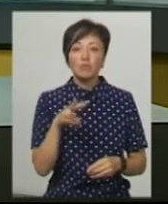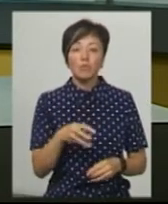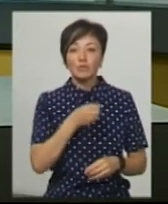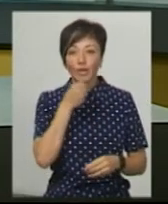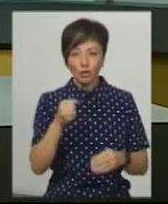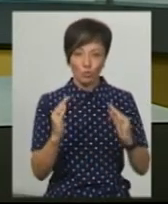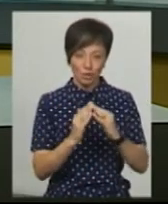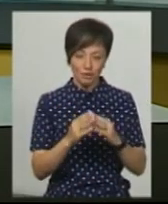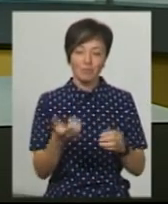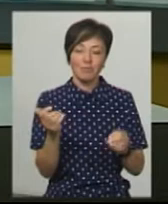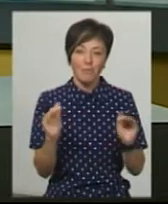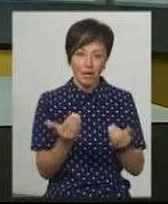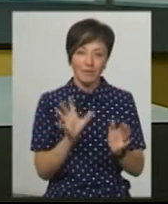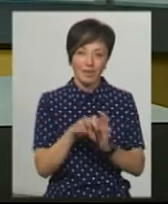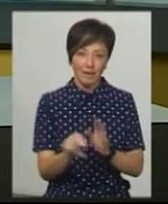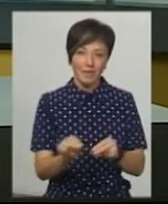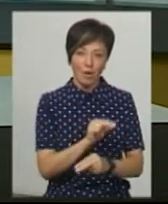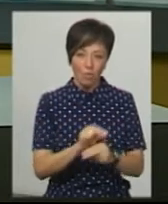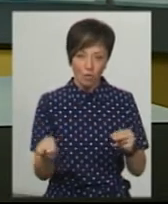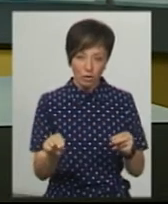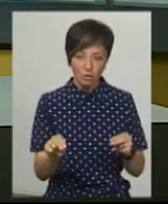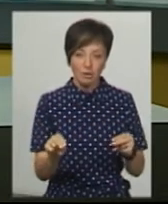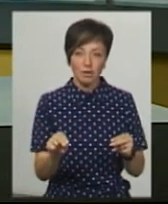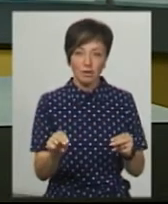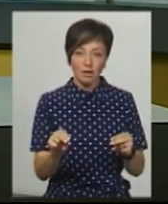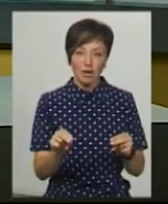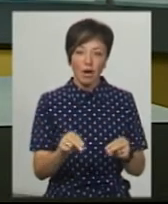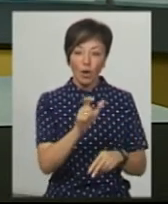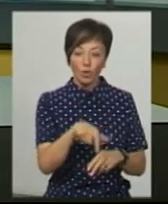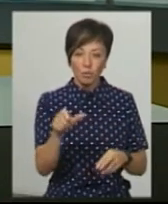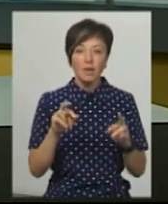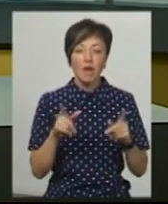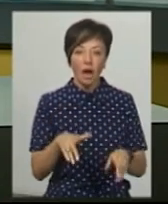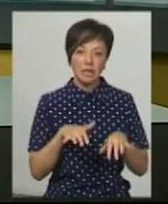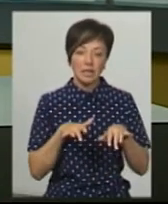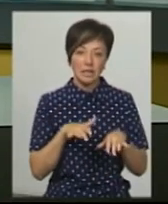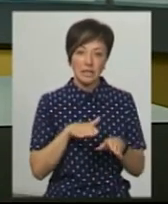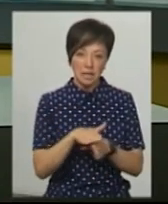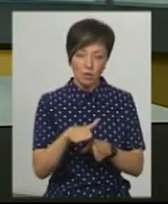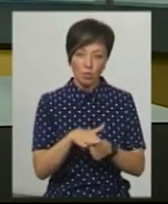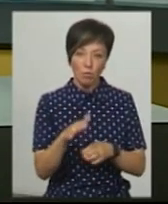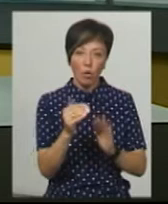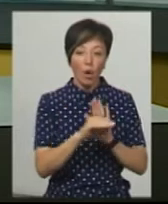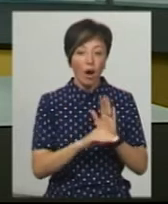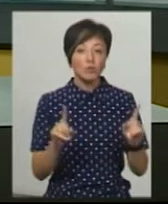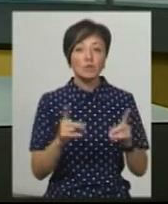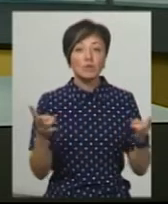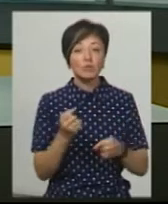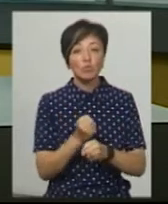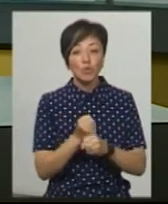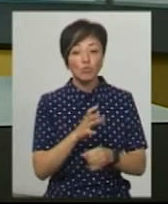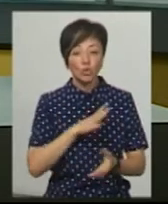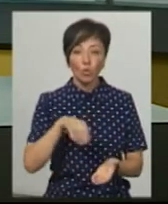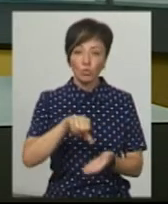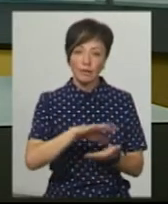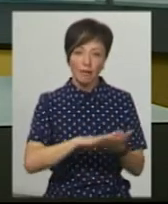тим менше доведеться вкладати у ремонт мешканцям багатоповерхівки. Як діють програми і що потрібно зробити, аби стати їх учасником,